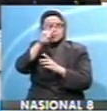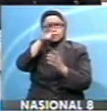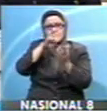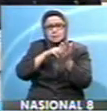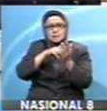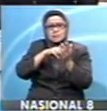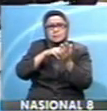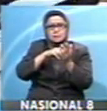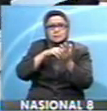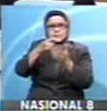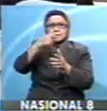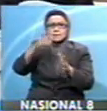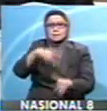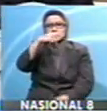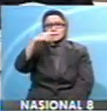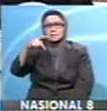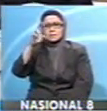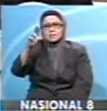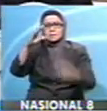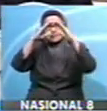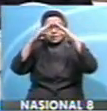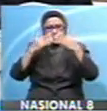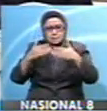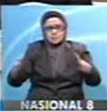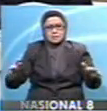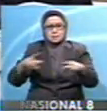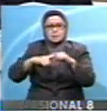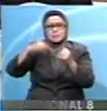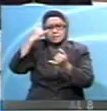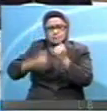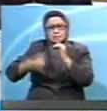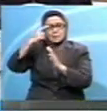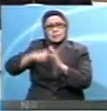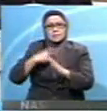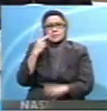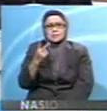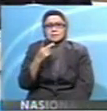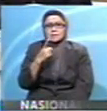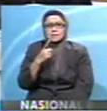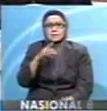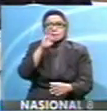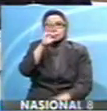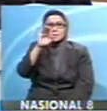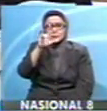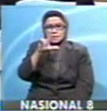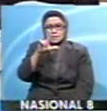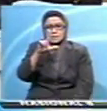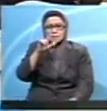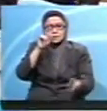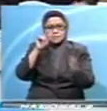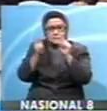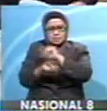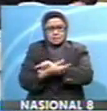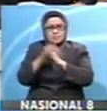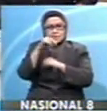Rakyat PPR dan Perumahan awam di seluruh bandaraya selewat-lewatnya akhir Februari ini Bil tersebut bagi menggantikan Bil purata bulanan sedia